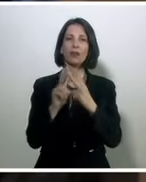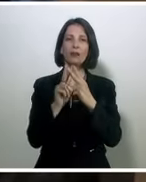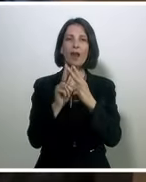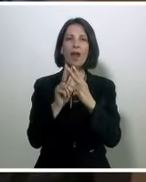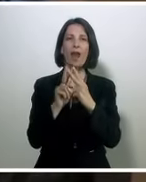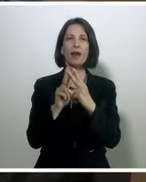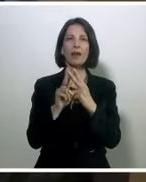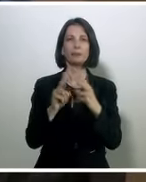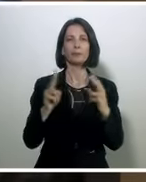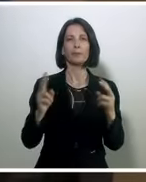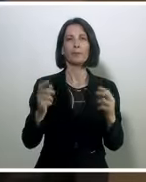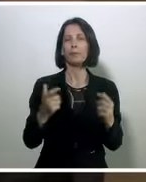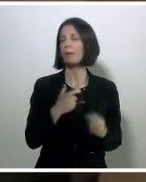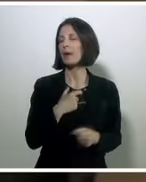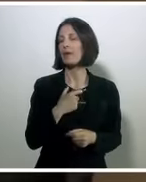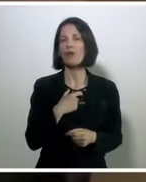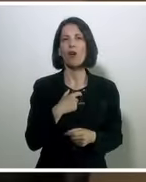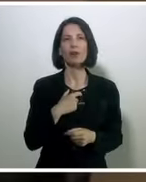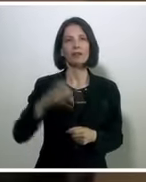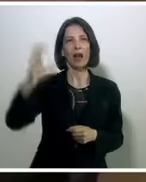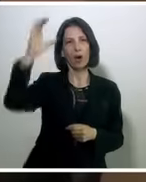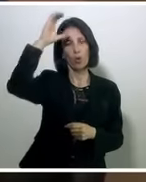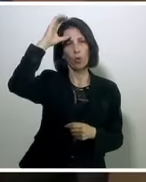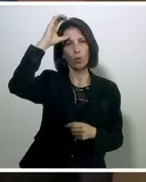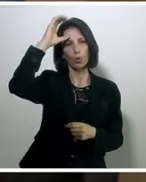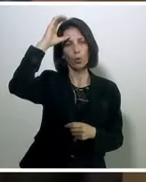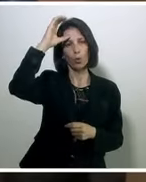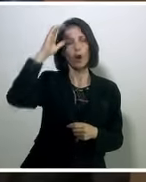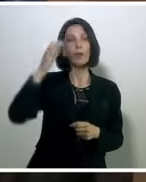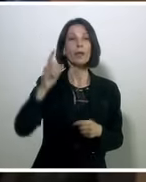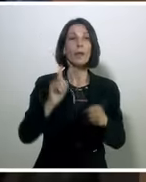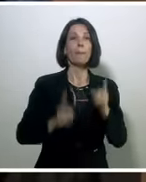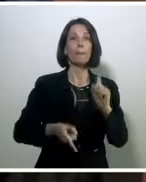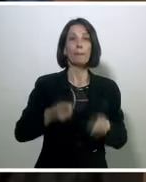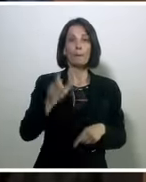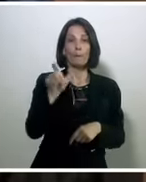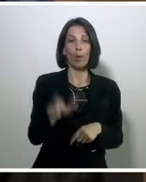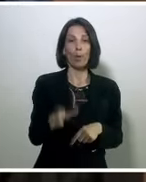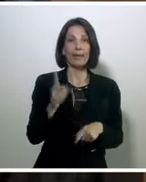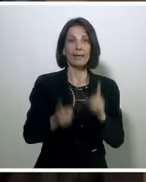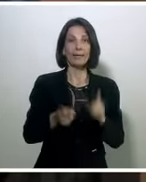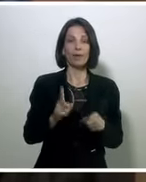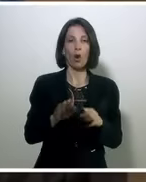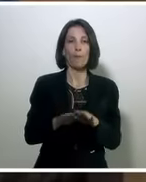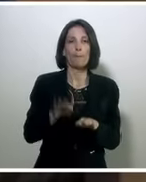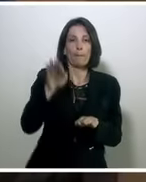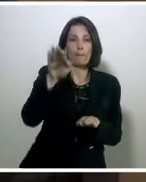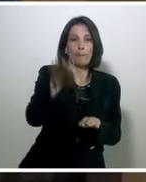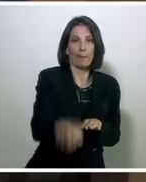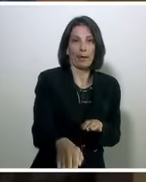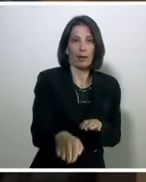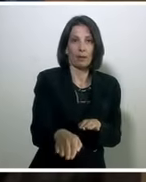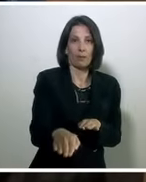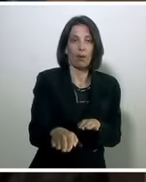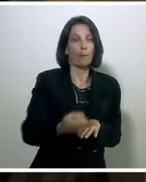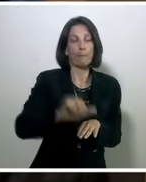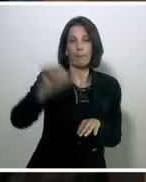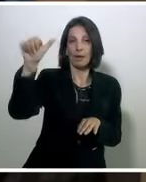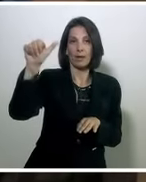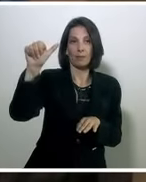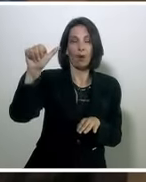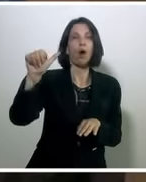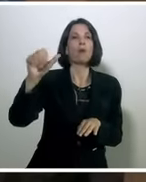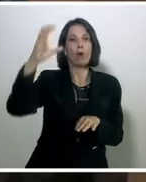e perciò gli sembrava naturale che il primo passo di ogni politico fosse un'ottima formazione una solida base culturale